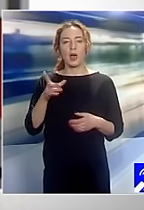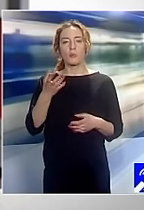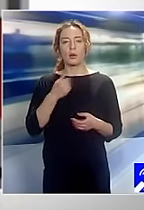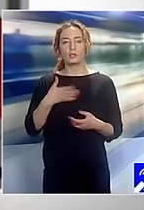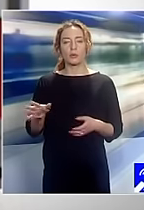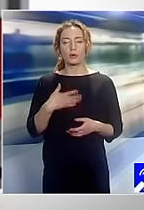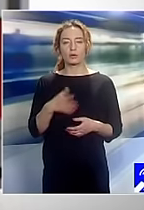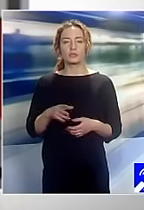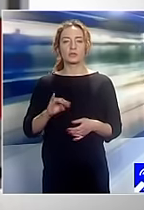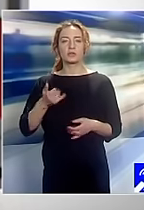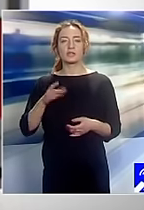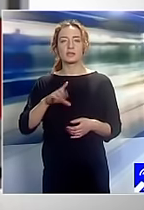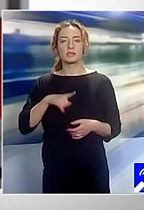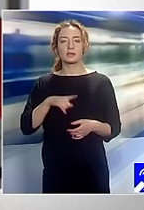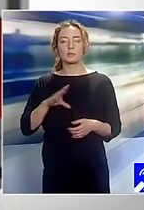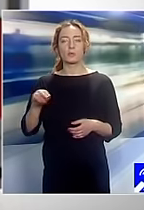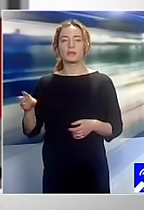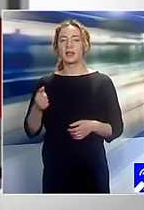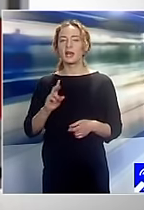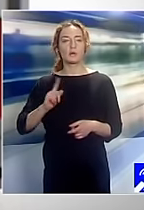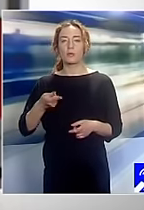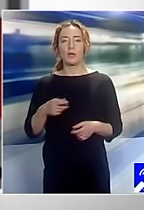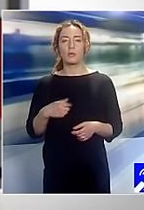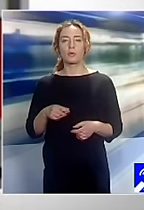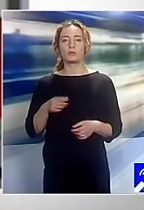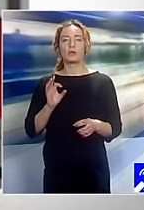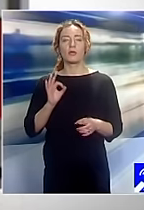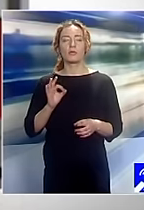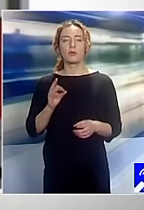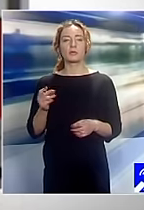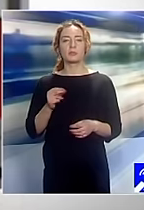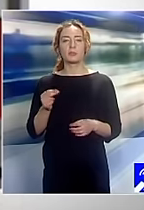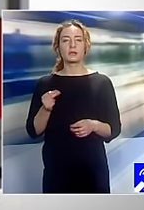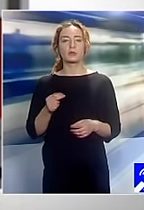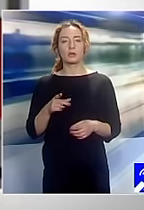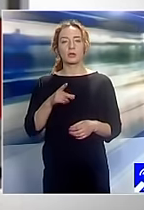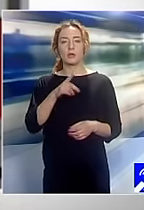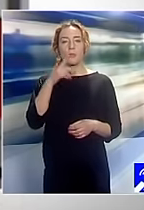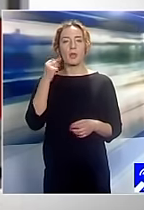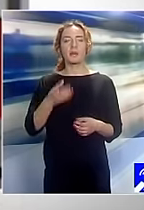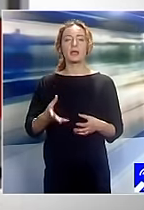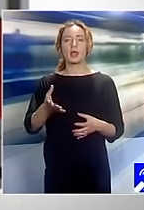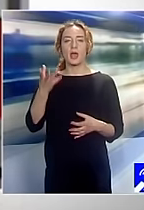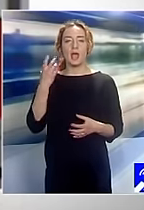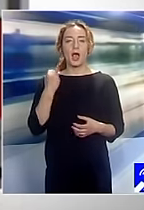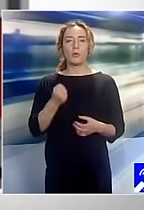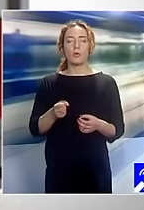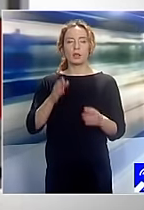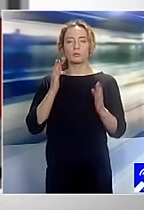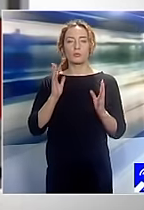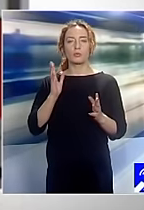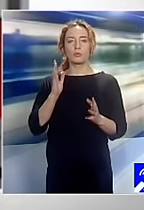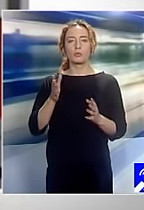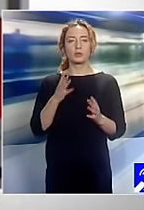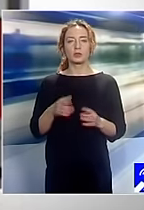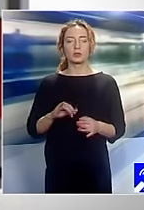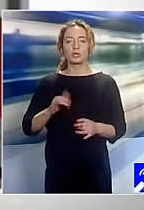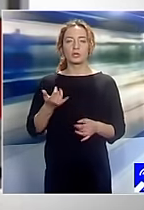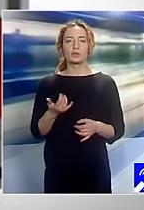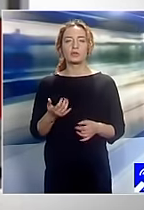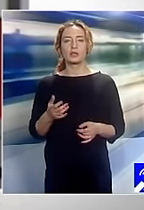exemplu, doxiciclină sau tetraciclină nu mai folosim de 20 de ani. De ce? Pentru că le-au luat pentru lucruri la care nu era indicat